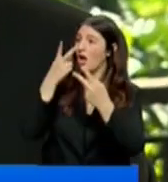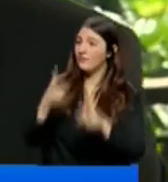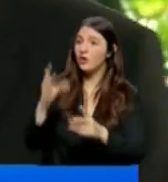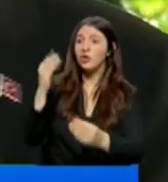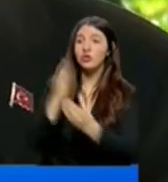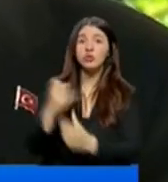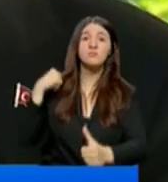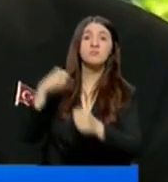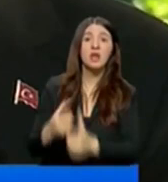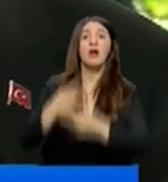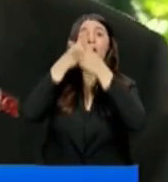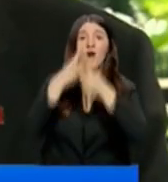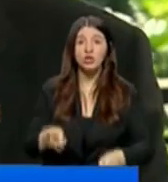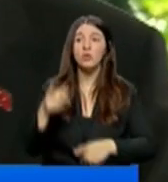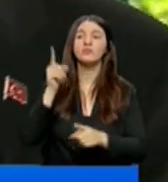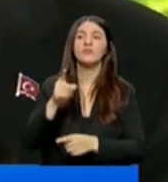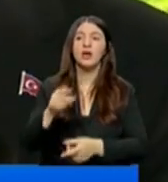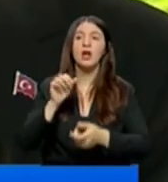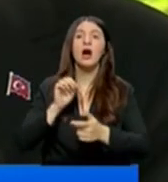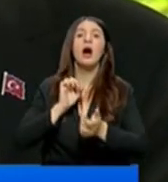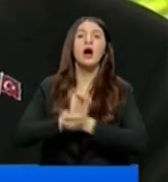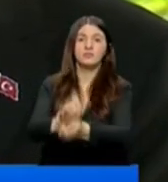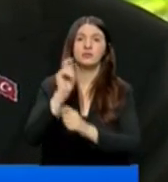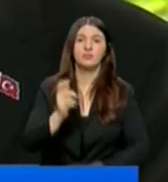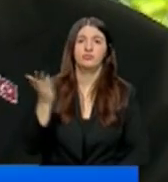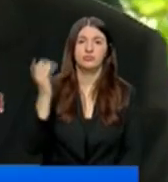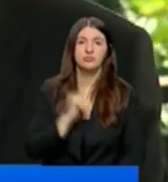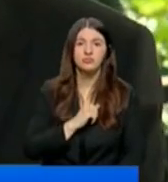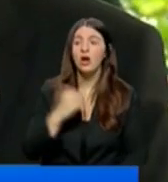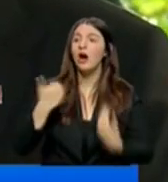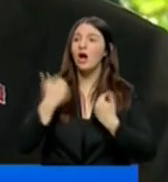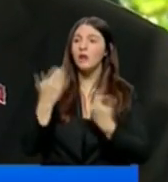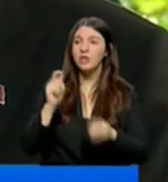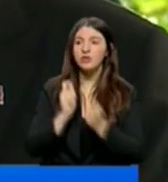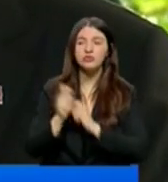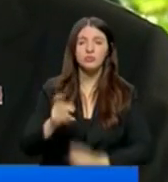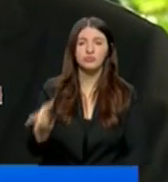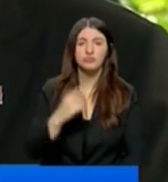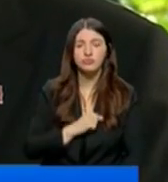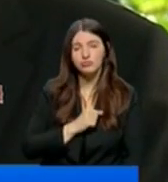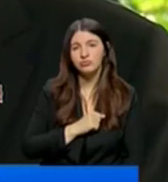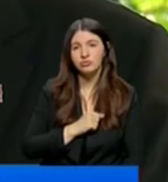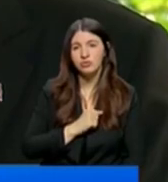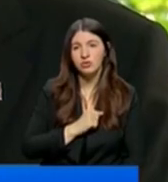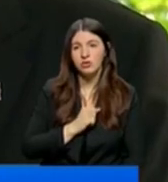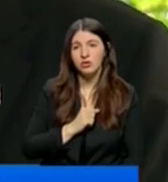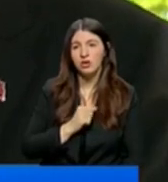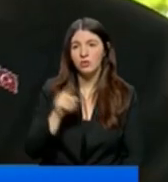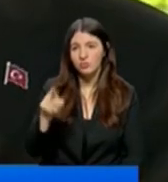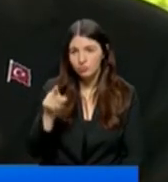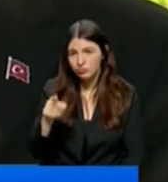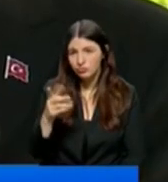edilen dosyayı tekrar gündeme getirip bu sefer tekrar mahkum ediyorsunuz. Hakimi değiştiriyorsunuz. Ya